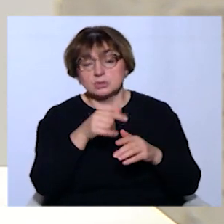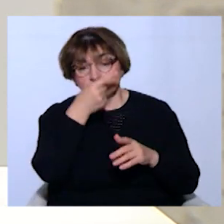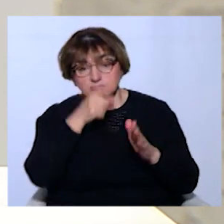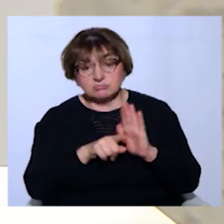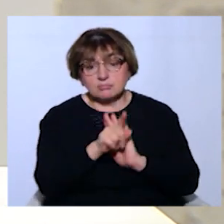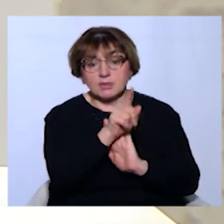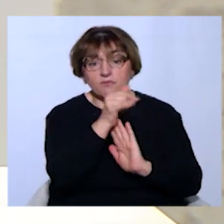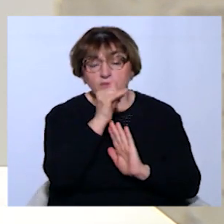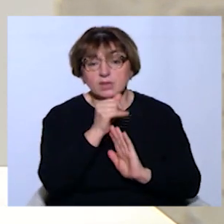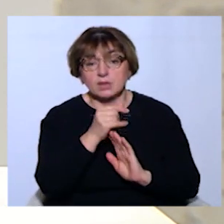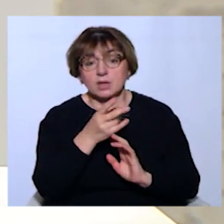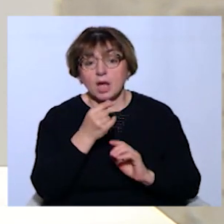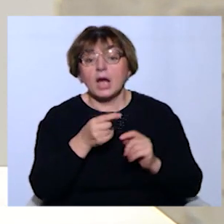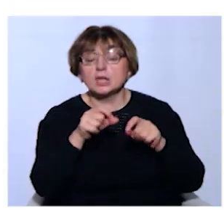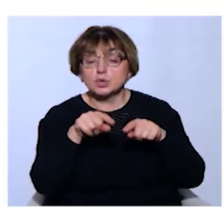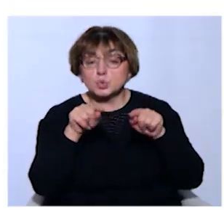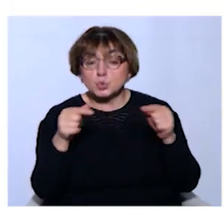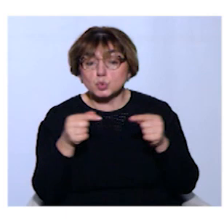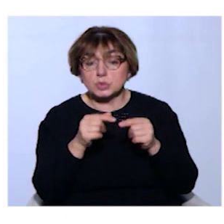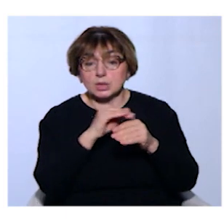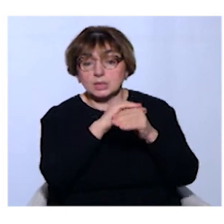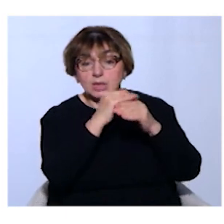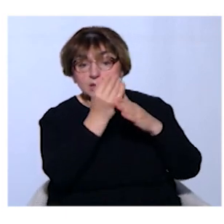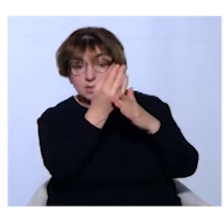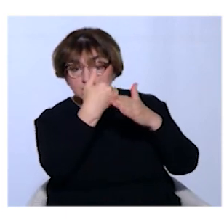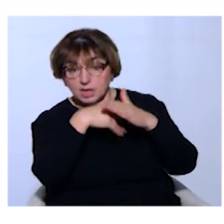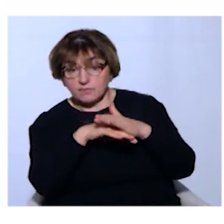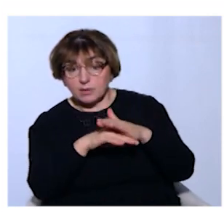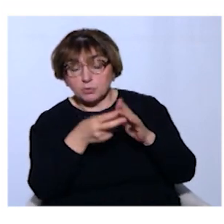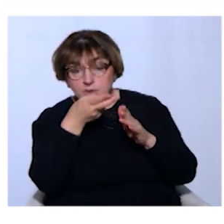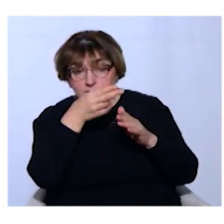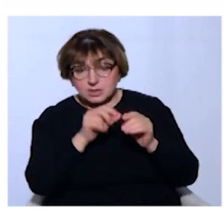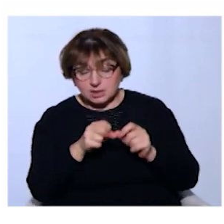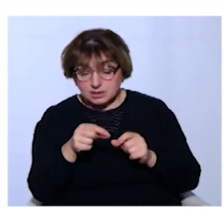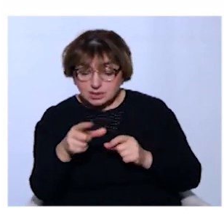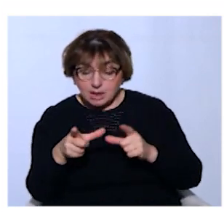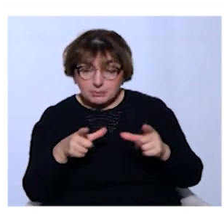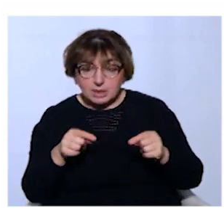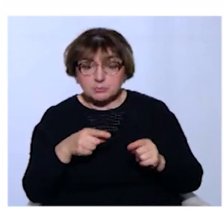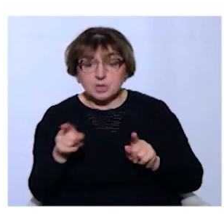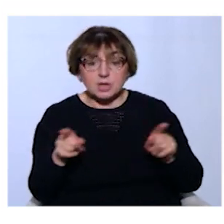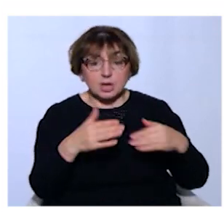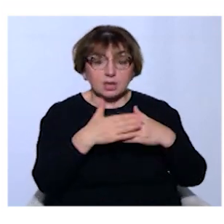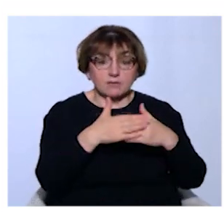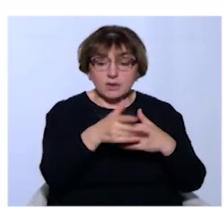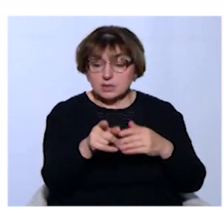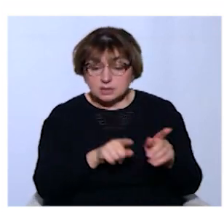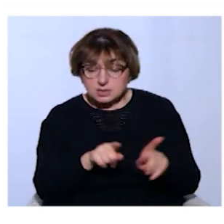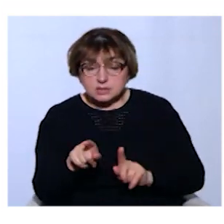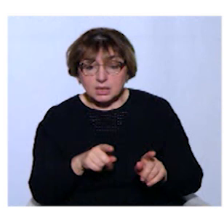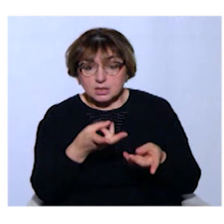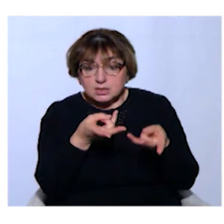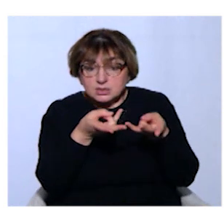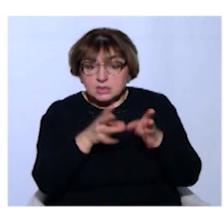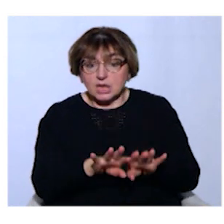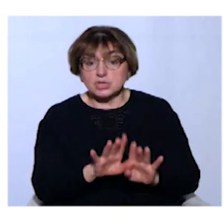აი ქერქის ქვემოთ არსებულ სხვადასხვა ნაპრალებში და გვერდით სადინარებში